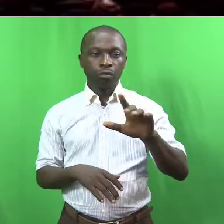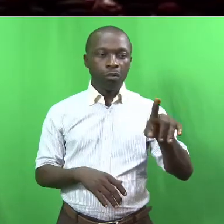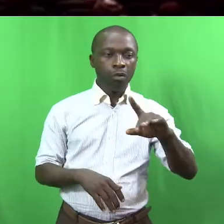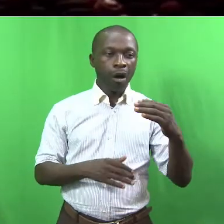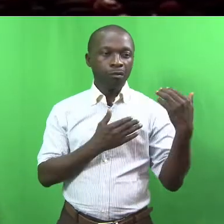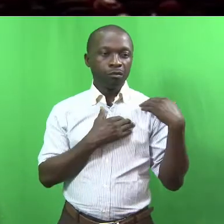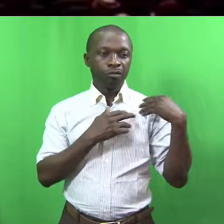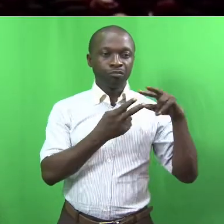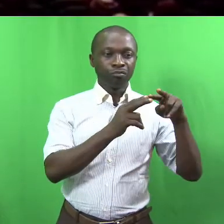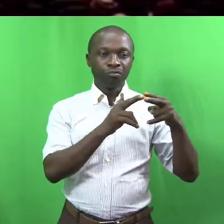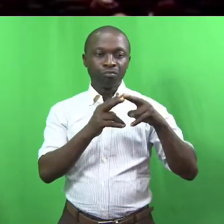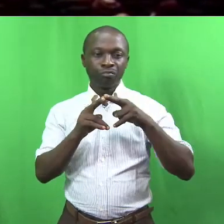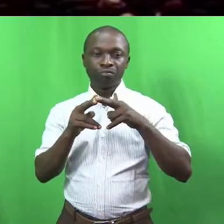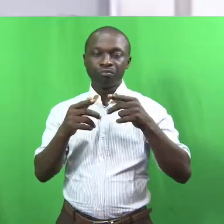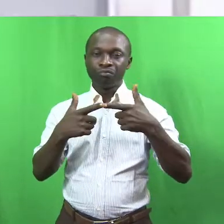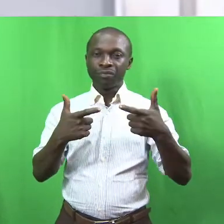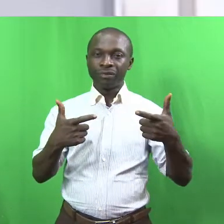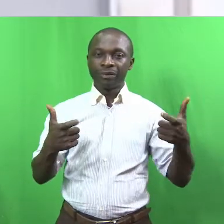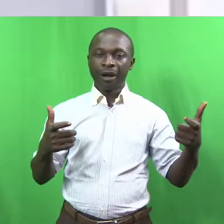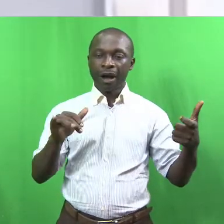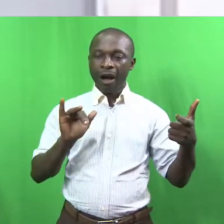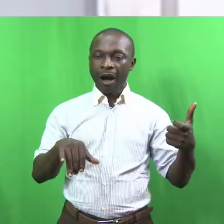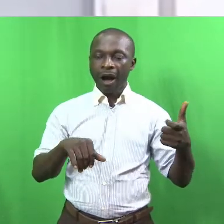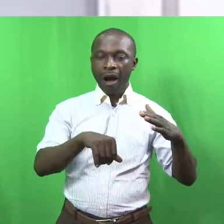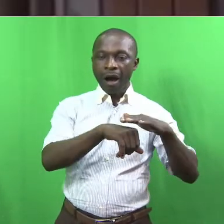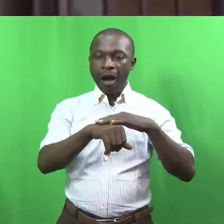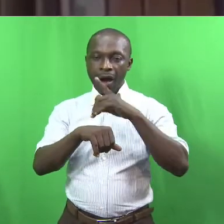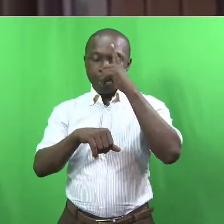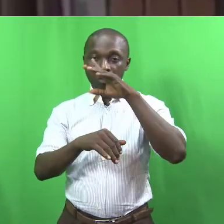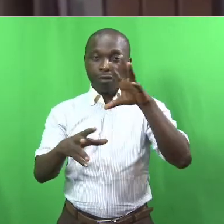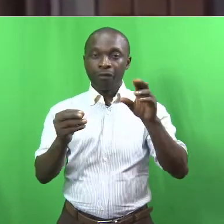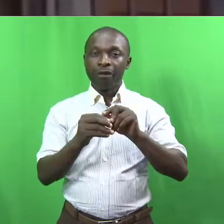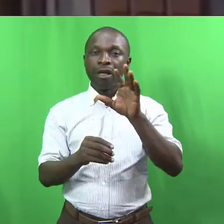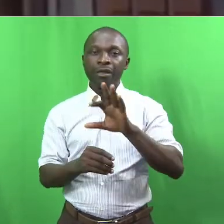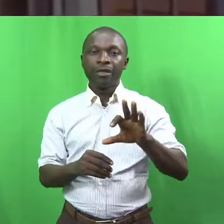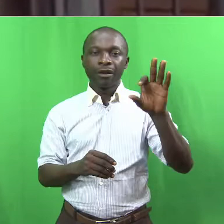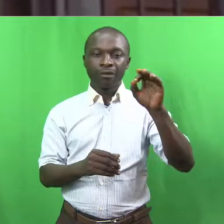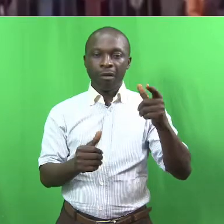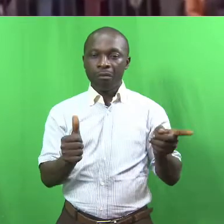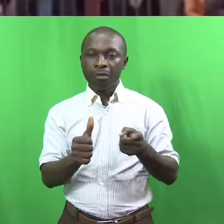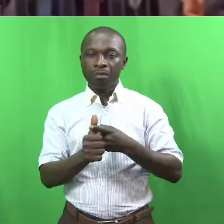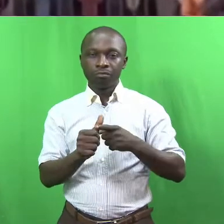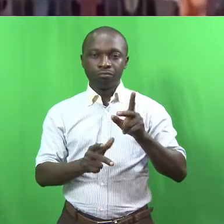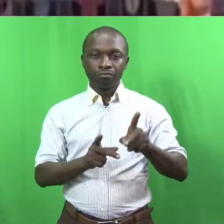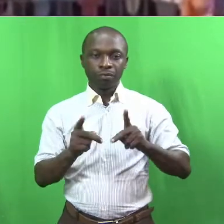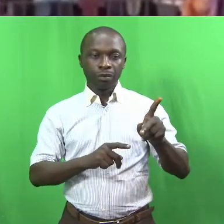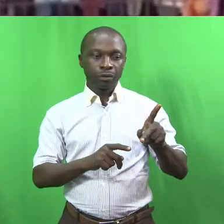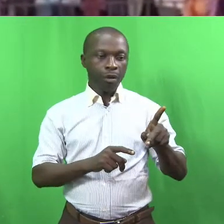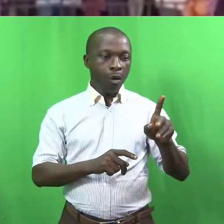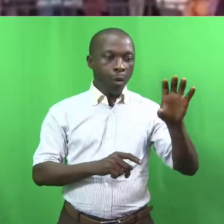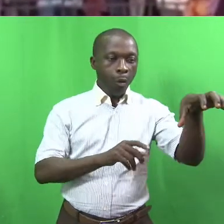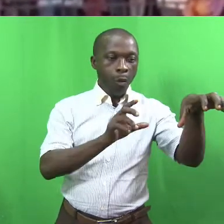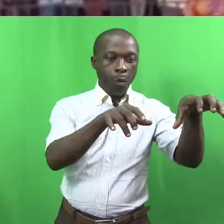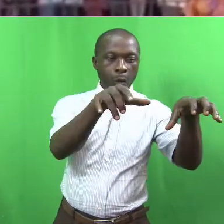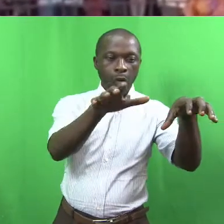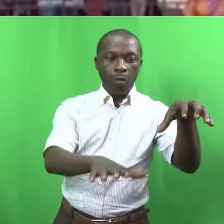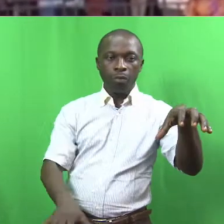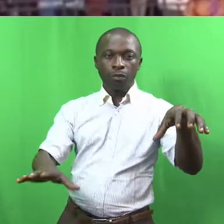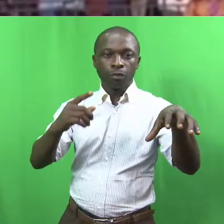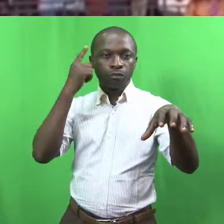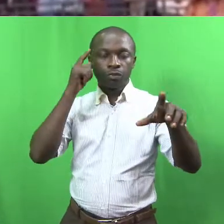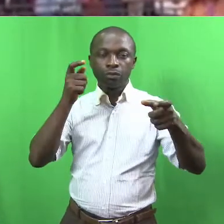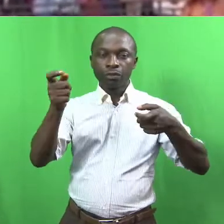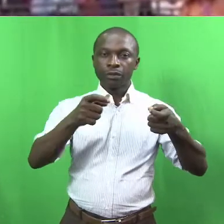collèges régionaux, ont été appelés à élire les 900 premiers conseillers régionaux de l'histoire politique du Cameroun. Compte tenu du contexte